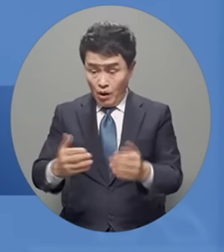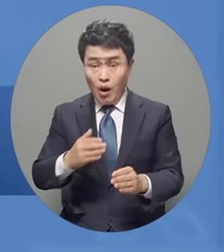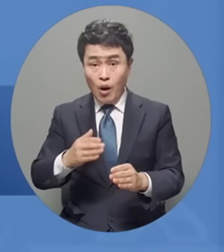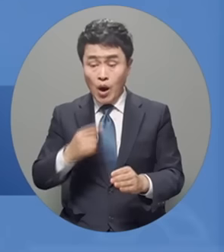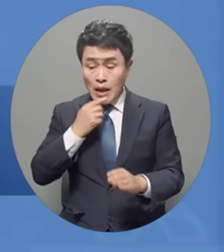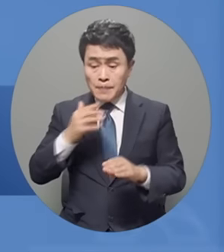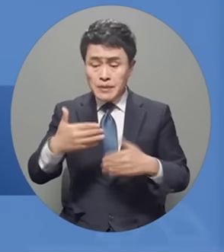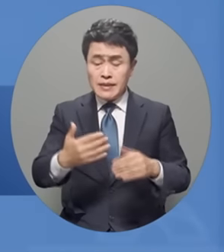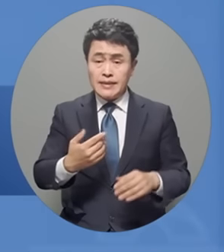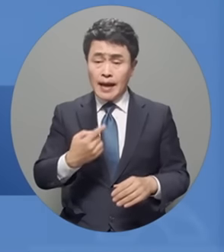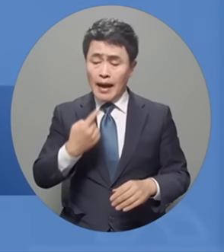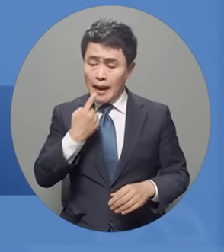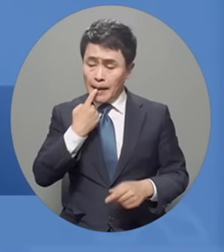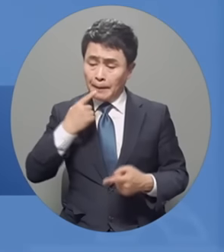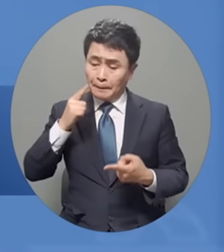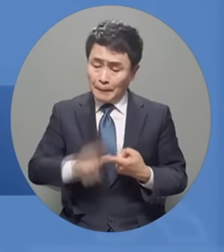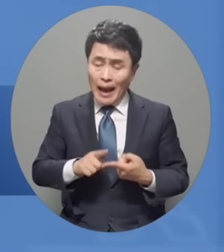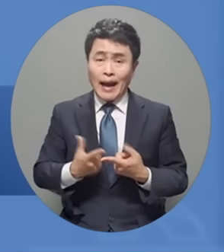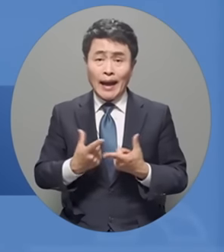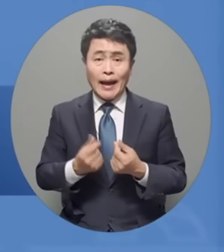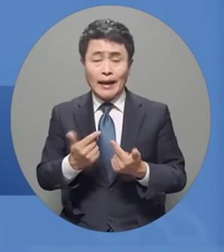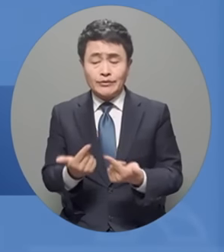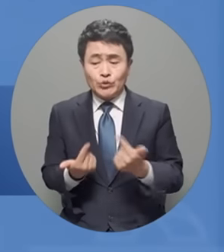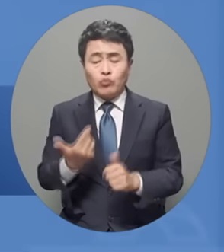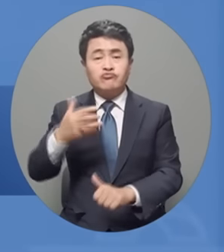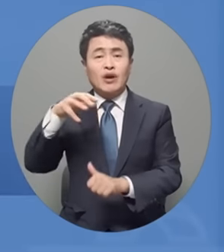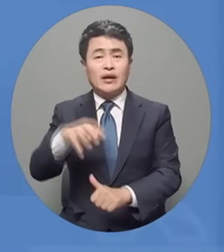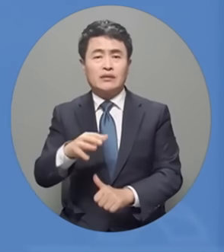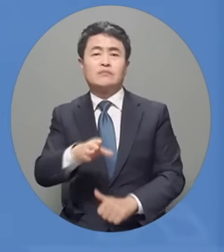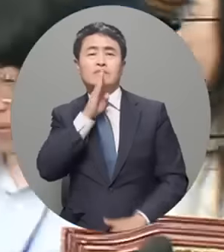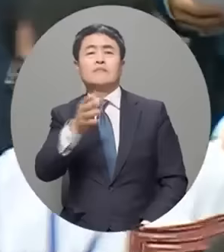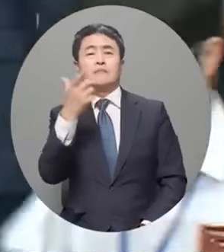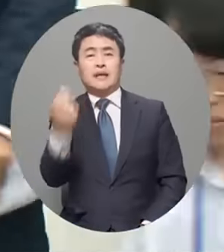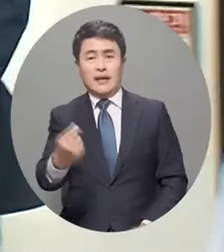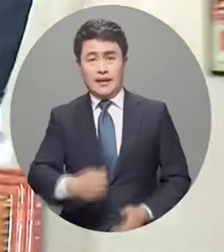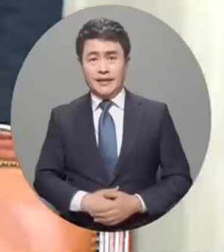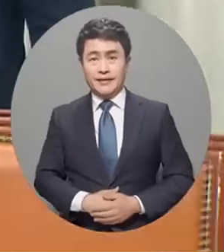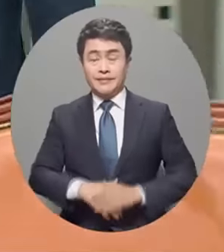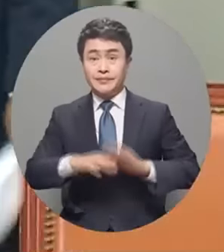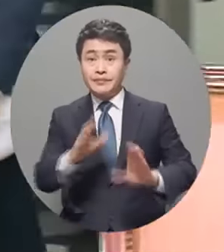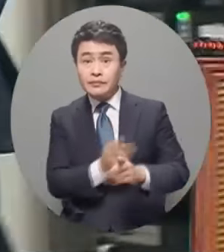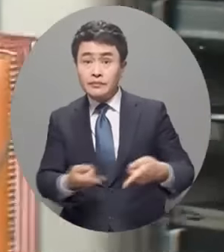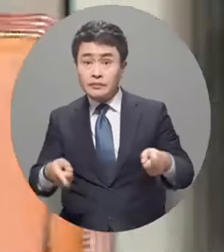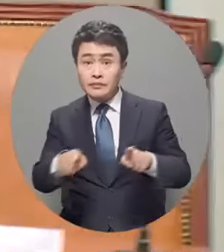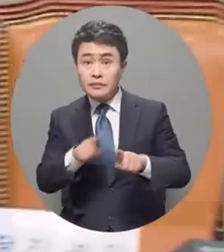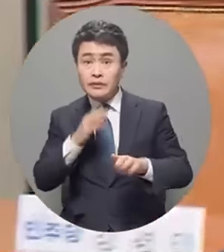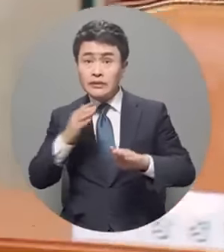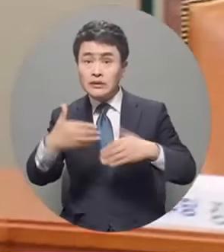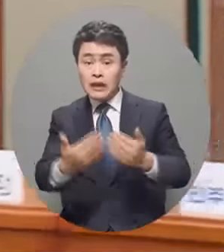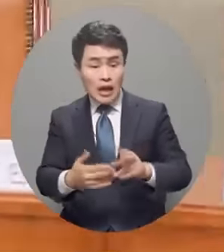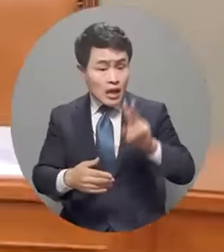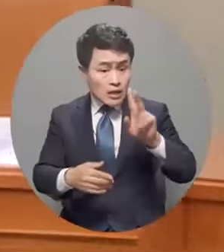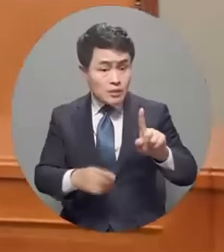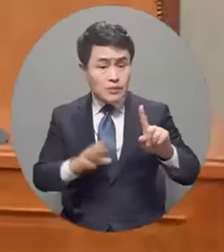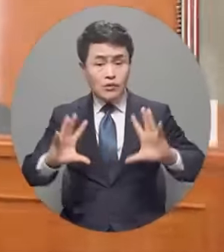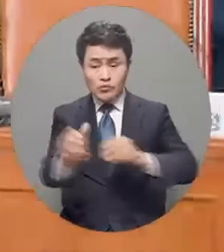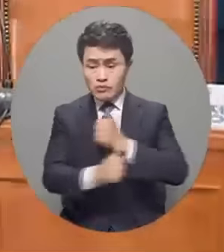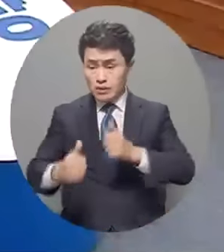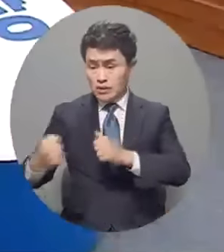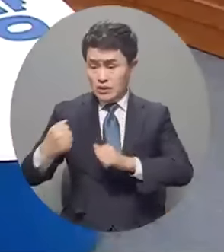입맛대로 통제하겠다는 것과 다르지 않습니다. 더불어민주당은 21대 국회에서